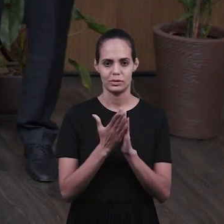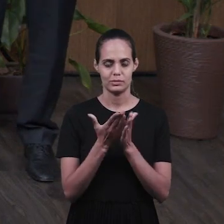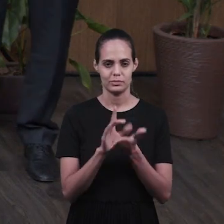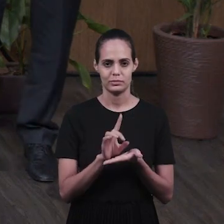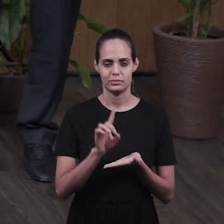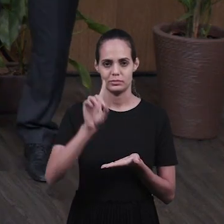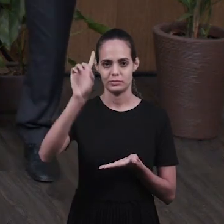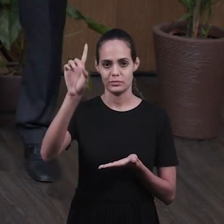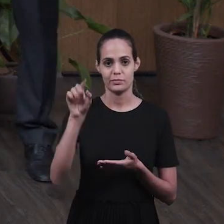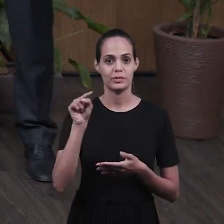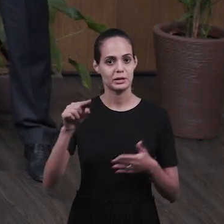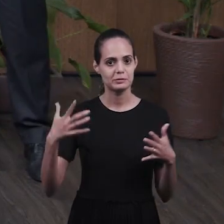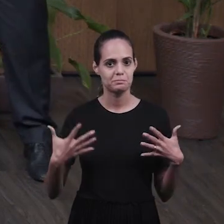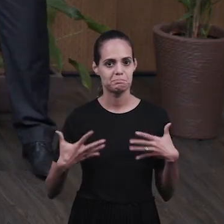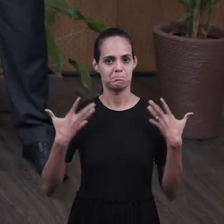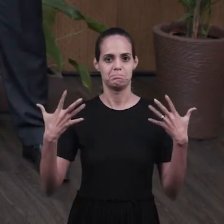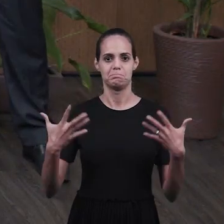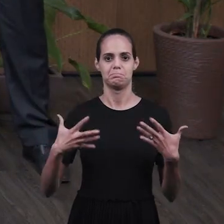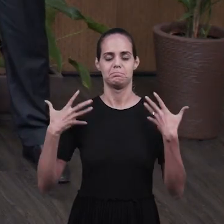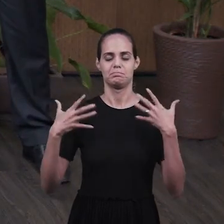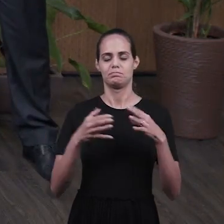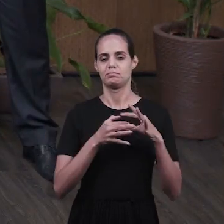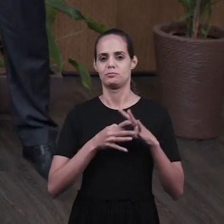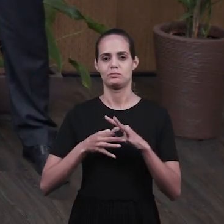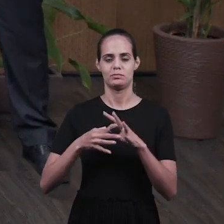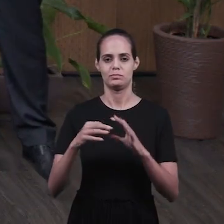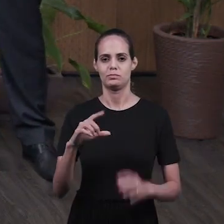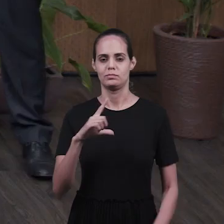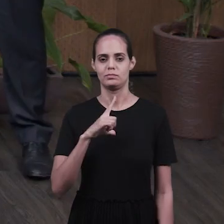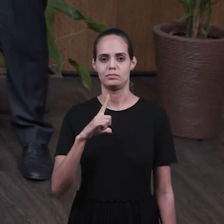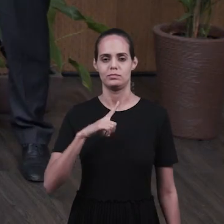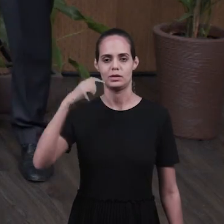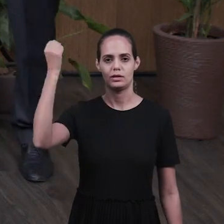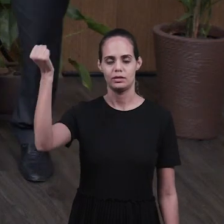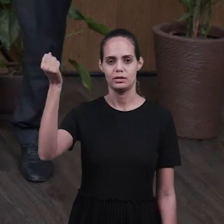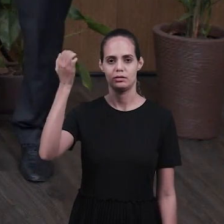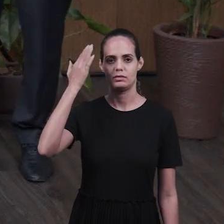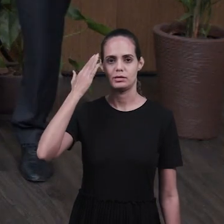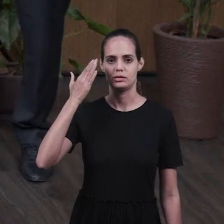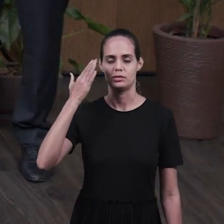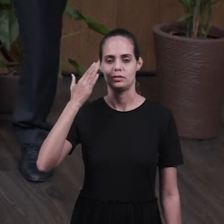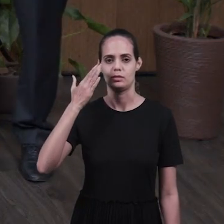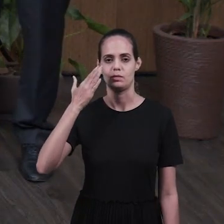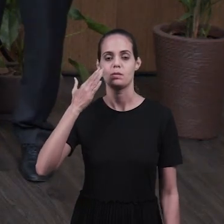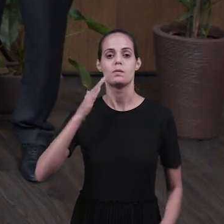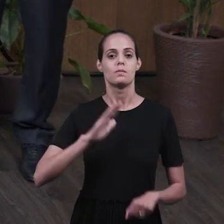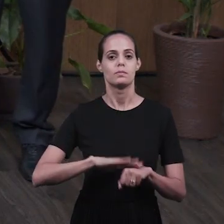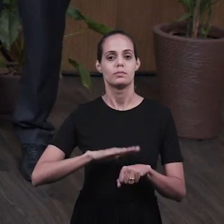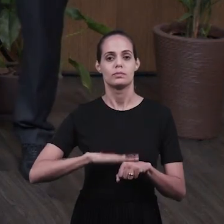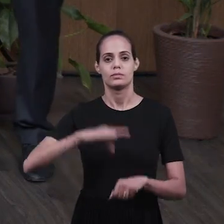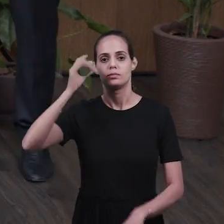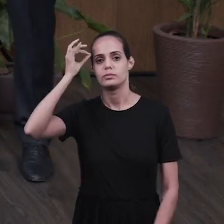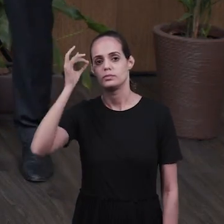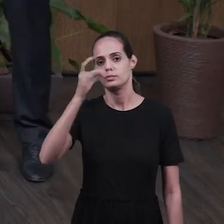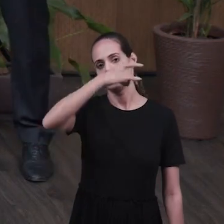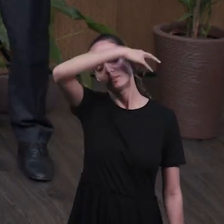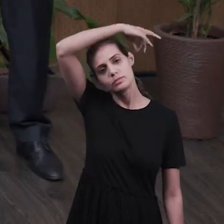lettre, vous serez vivifiés par la révélation du Saint-Esprit.